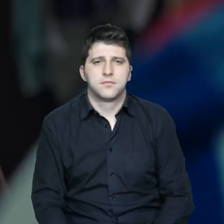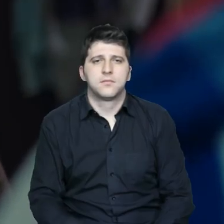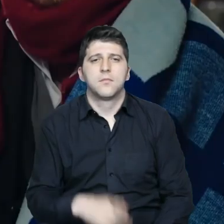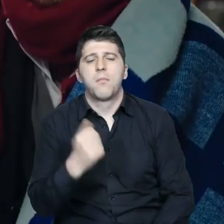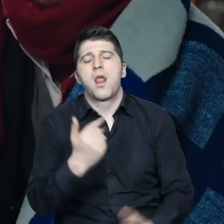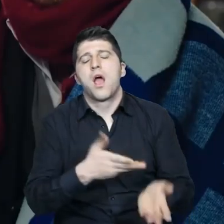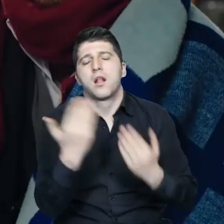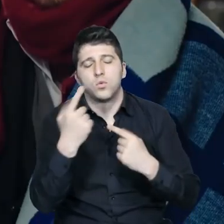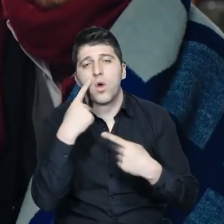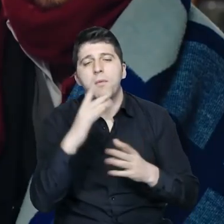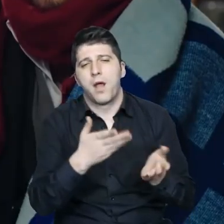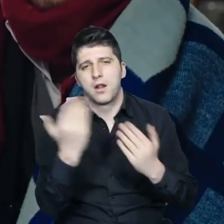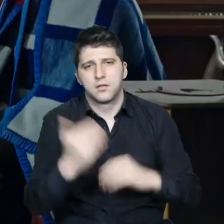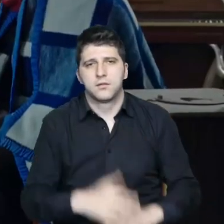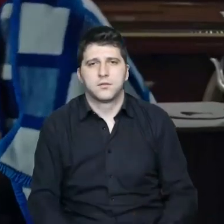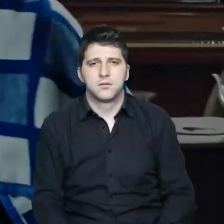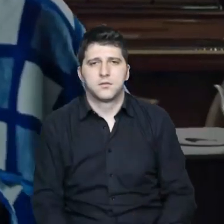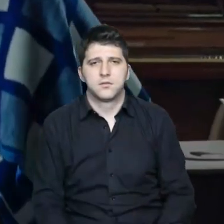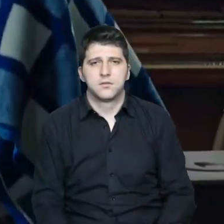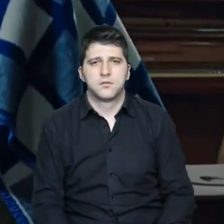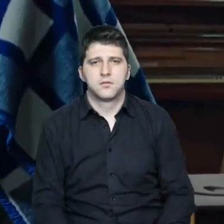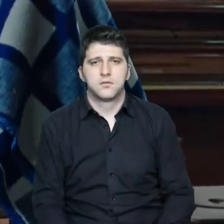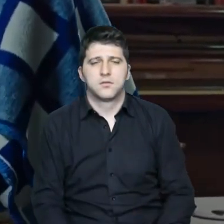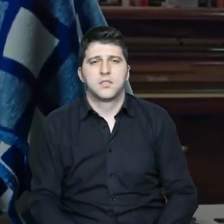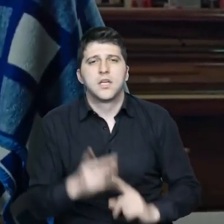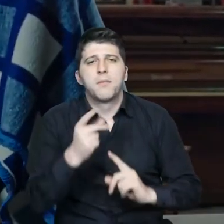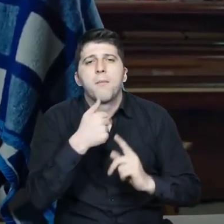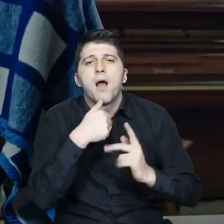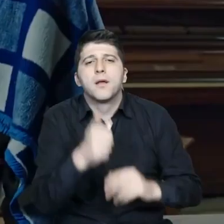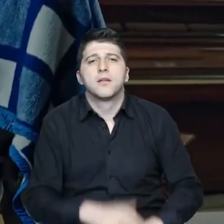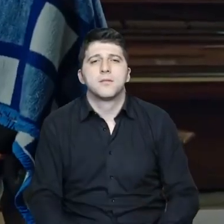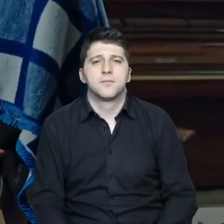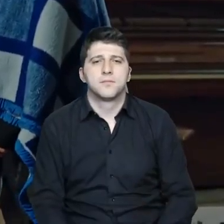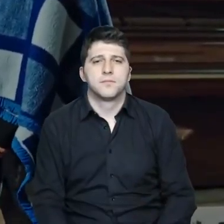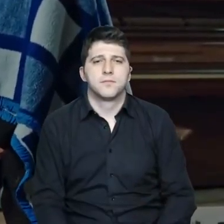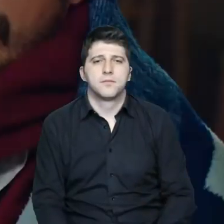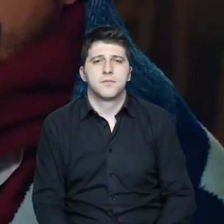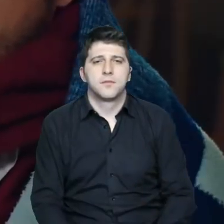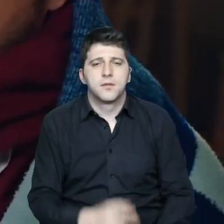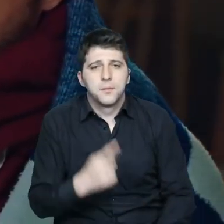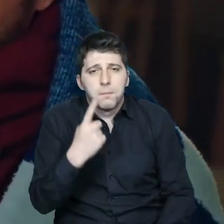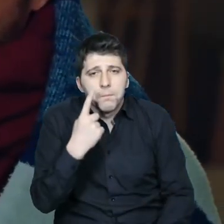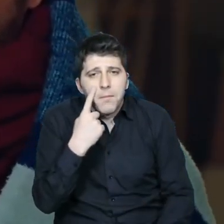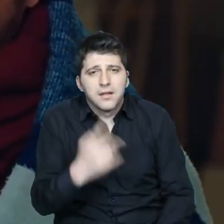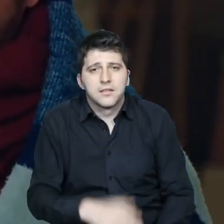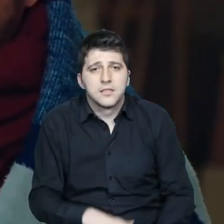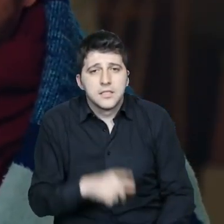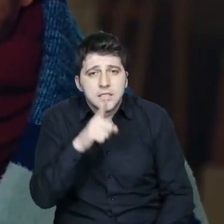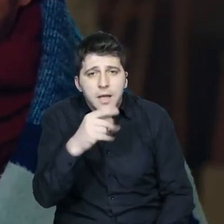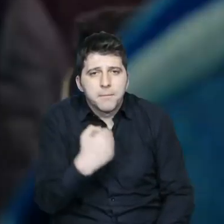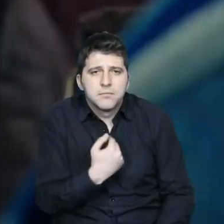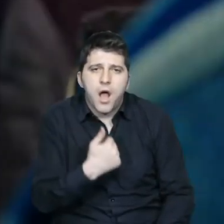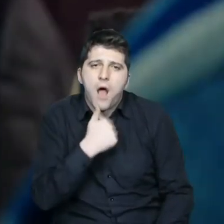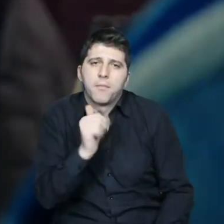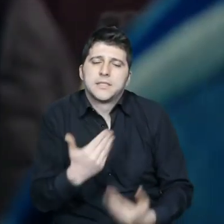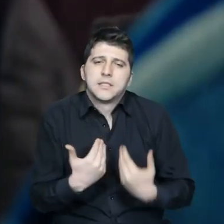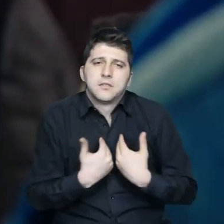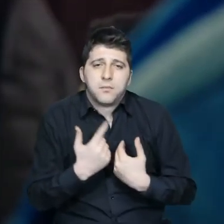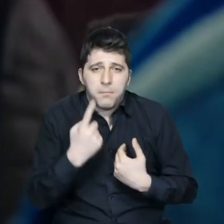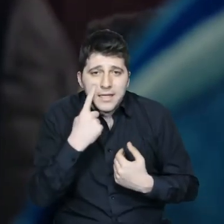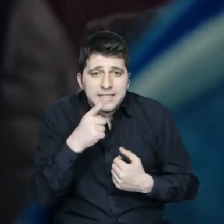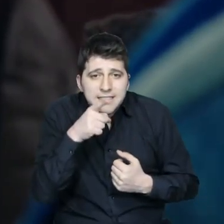Kaldırın şu parayı, kaldırın. Kalktı. İbrahim abi, bak sen bizim abimizsin.